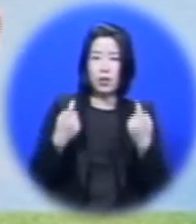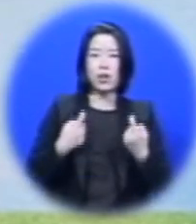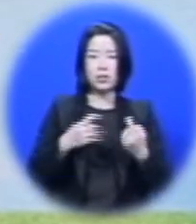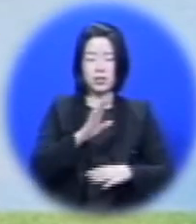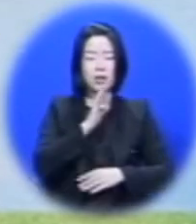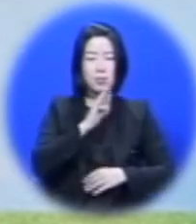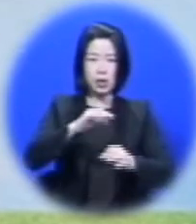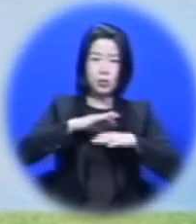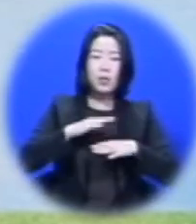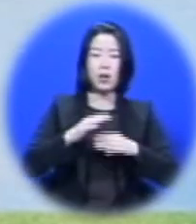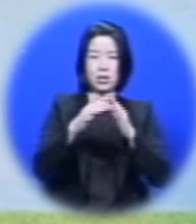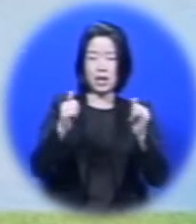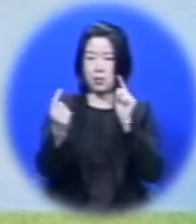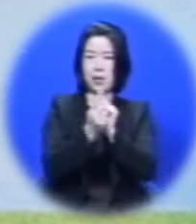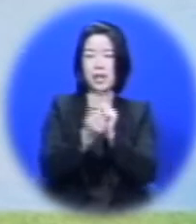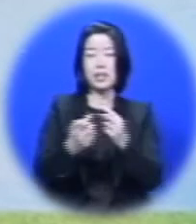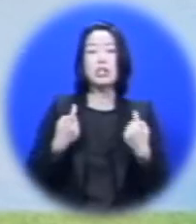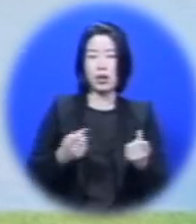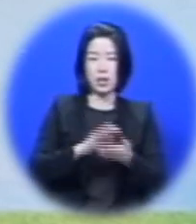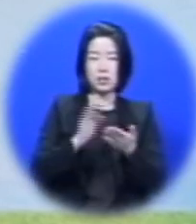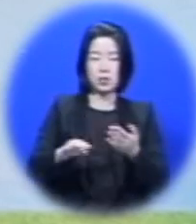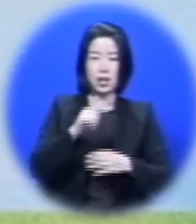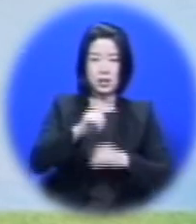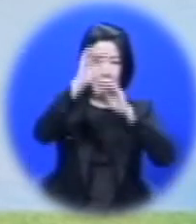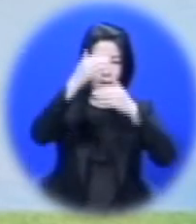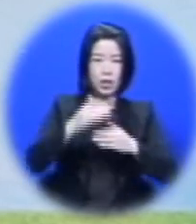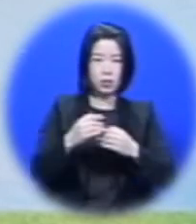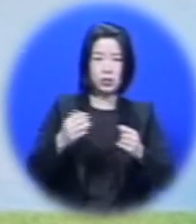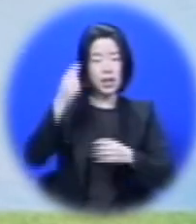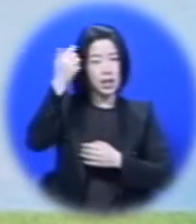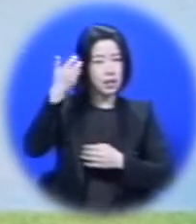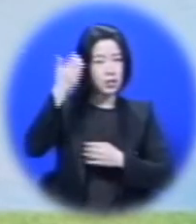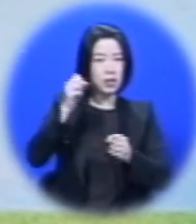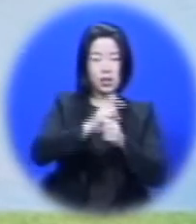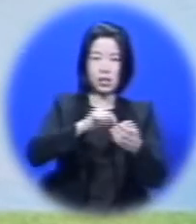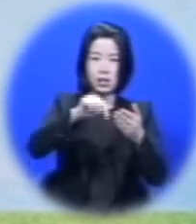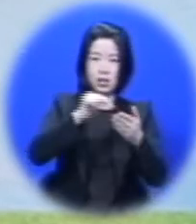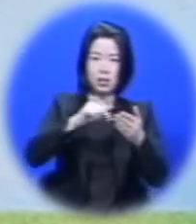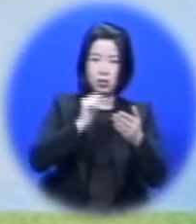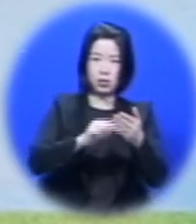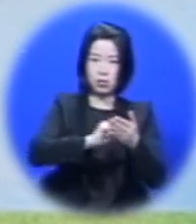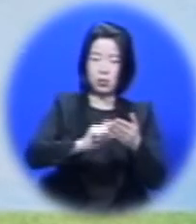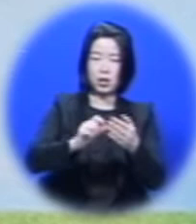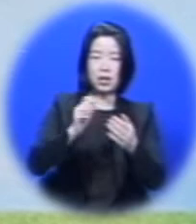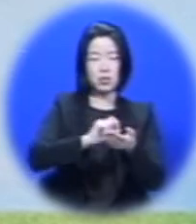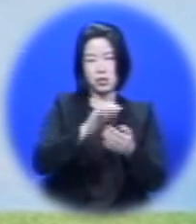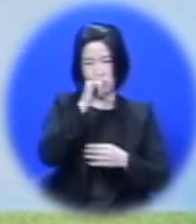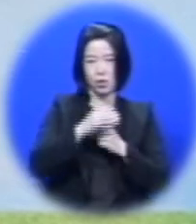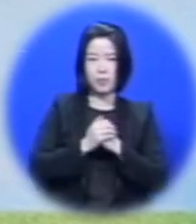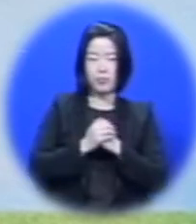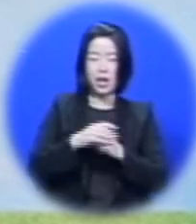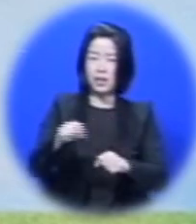사람들을 만나는 여행이었어요. 그 과정은 제가 영상 일기 속에 거의 대부분 썼습니다. 특히